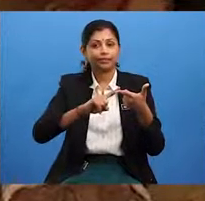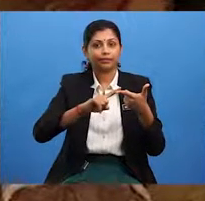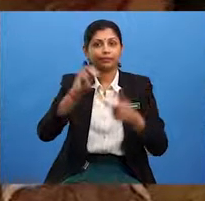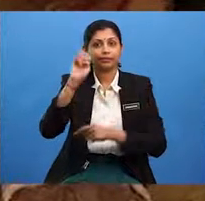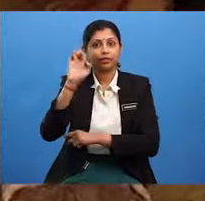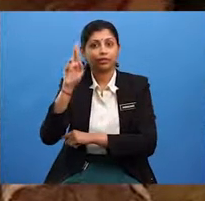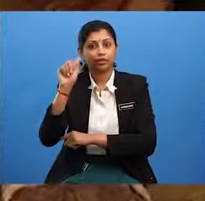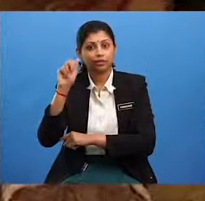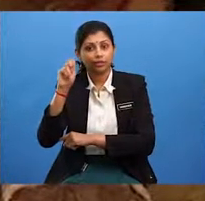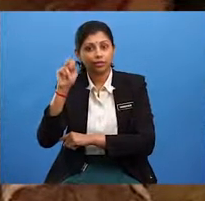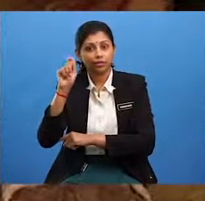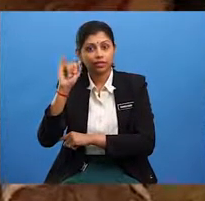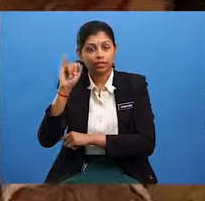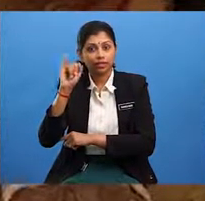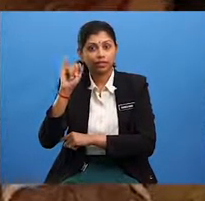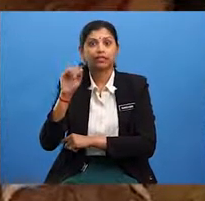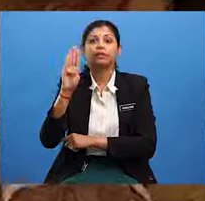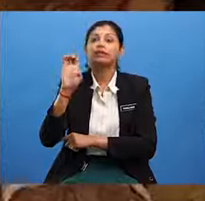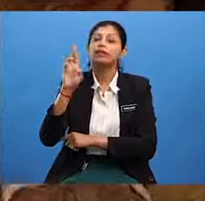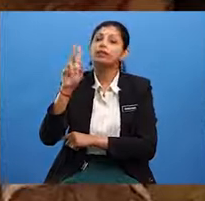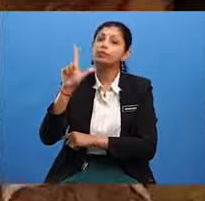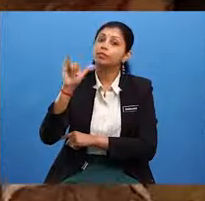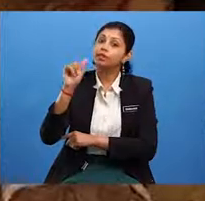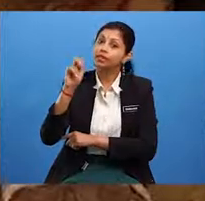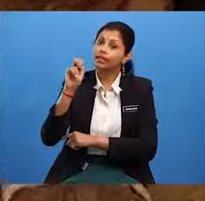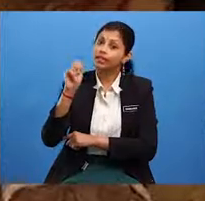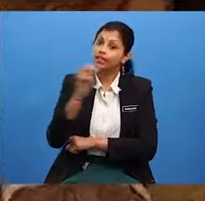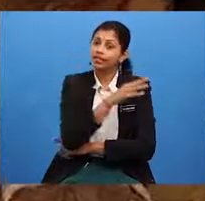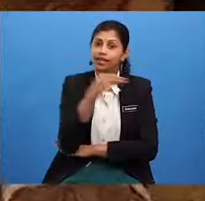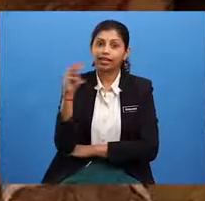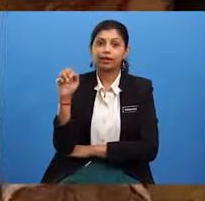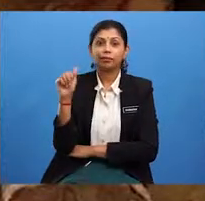pokok meranti, pokok berlian dan pokok mahogani.